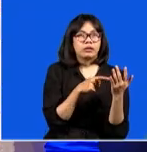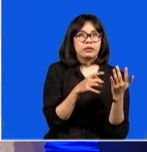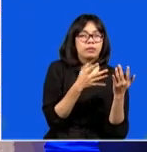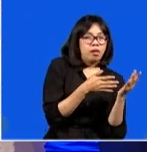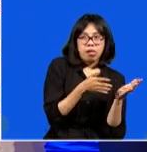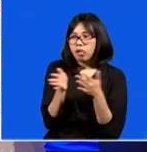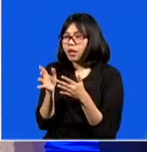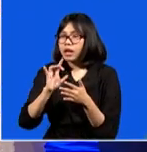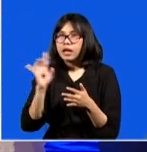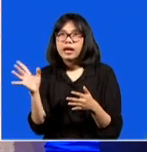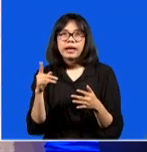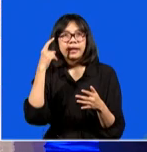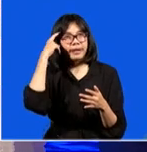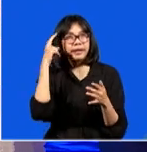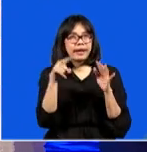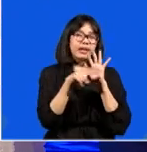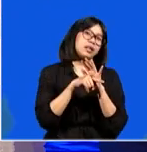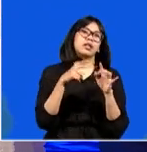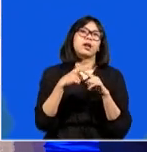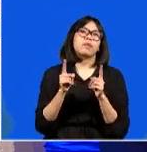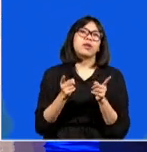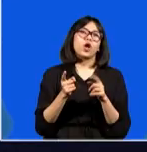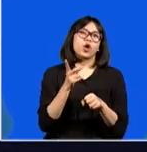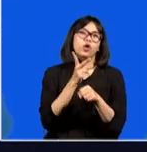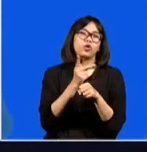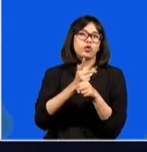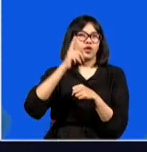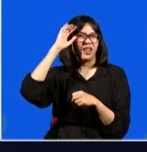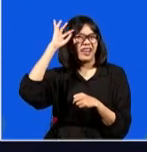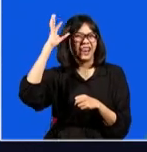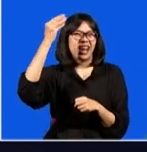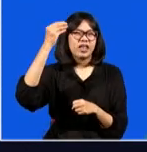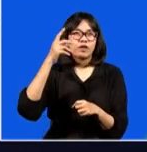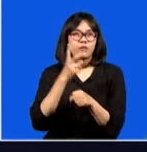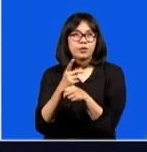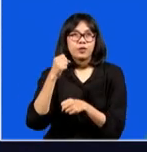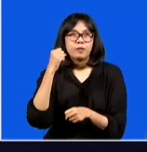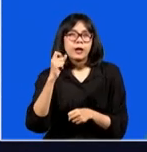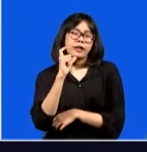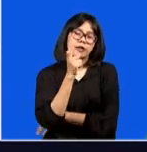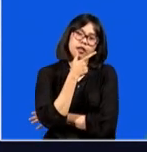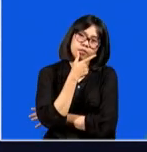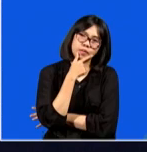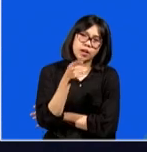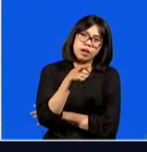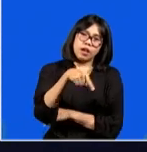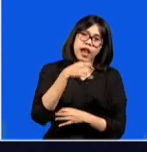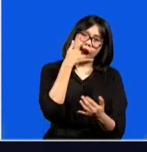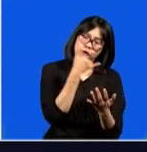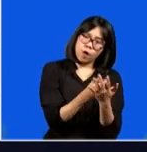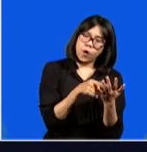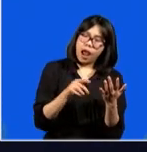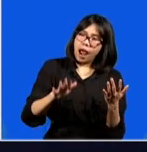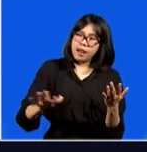tapi guru yang kreatif guru yang udah Merdeka lalu memikirkan Gimana ya cara saya bisa menggunakan itu hal yang mereka senangi untuk